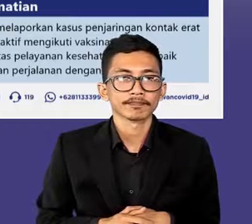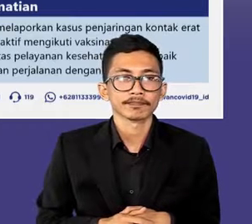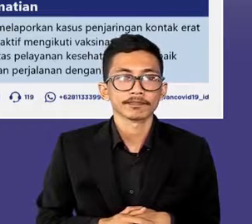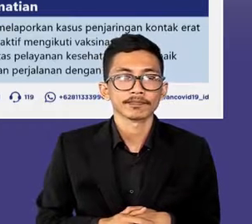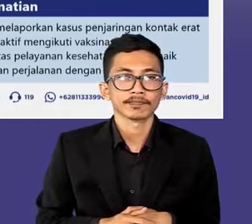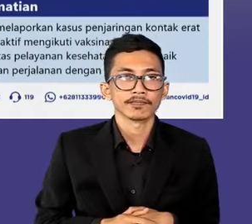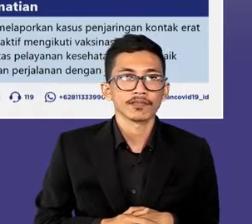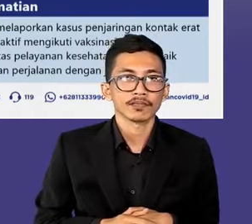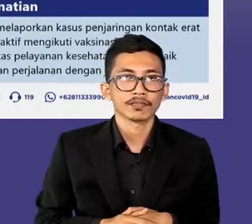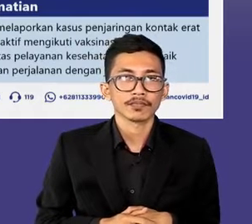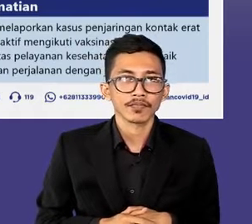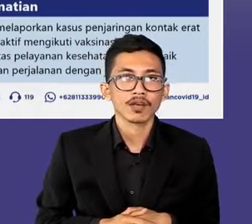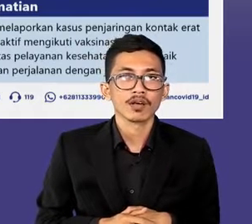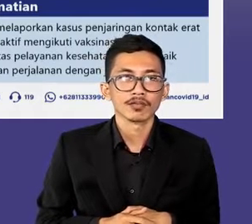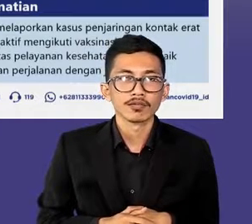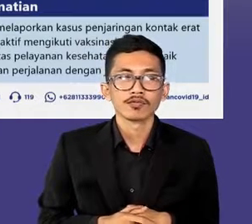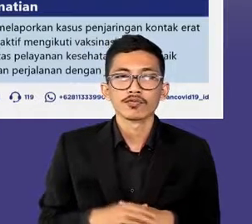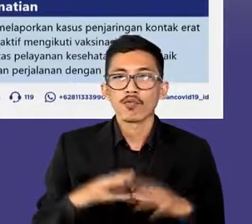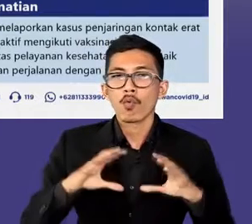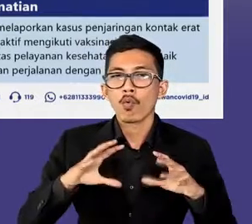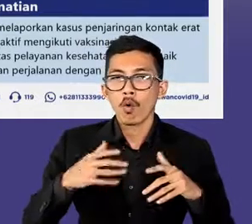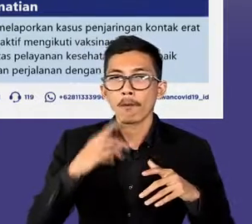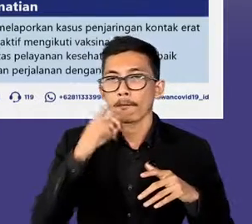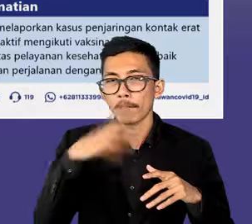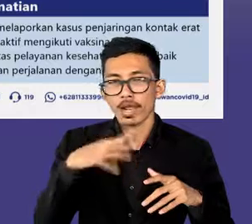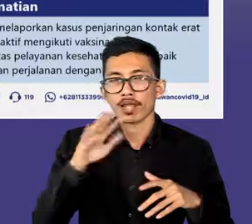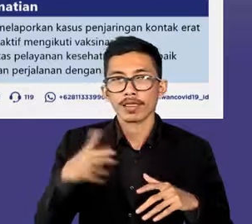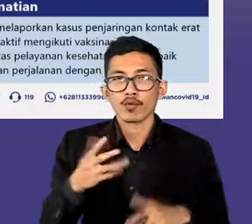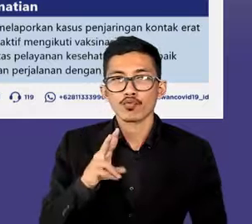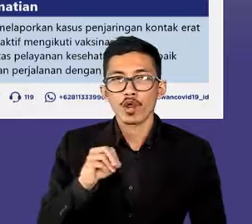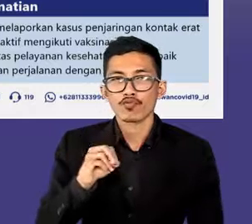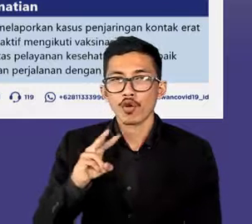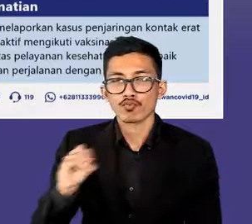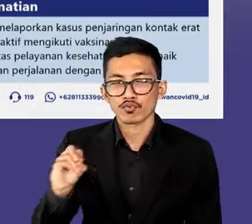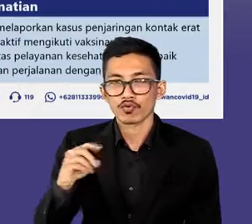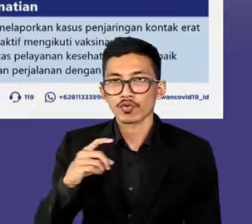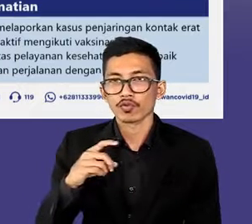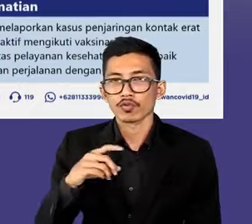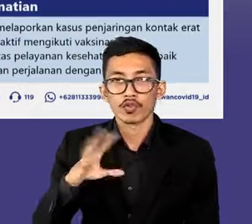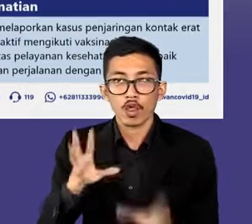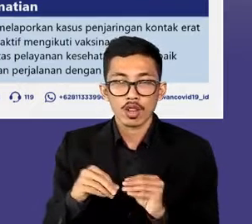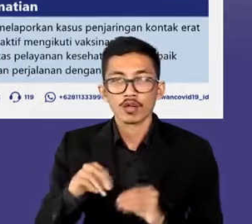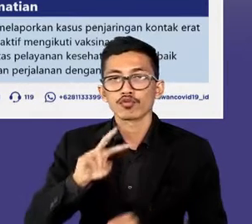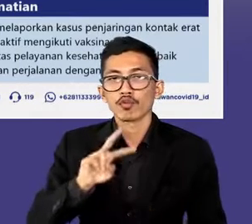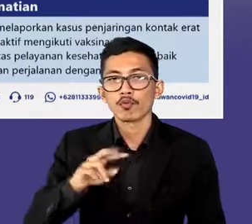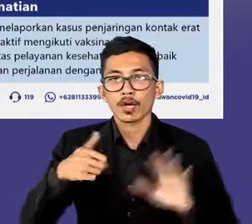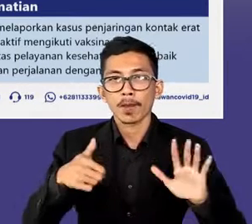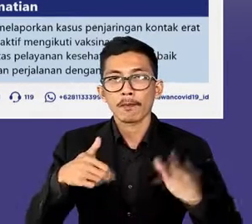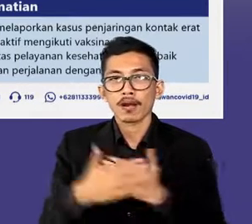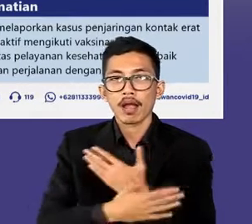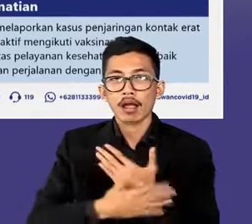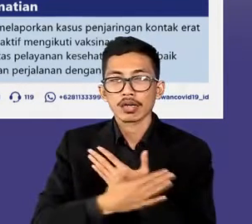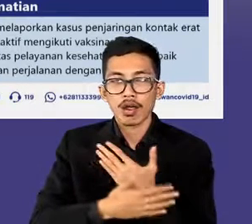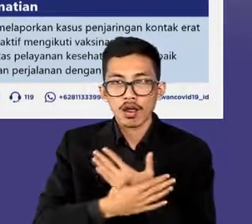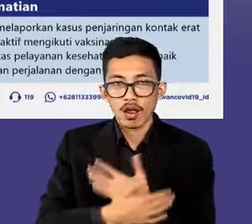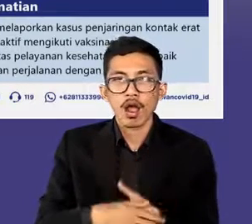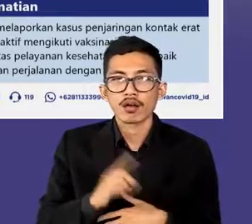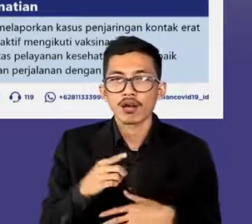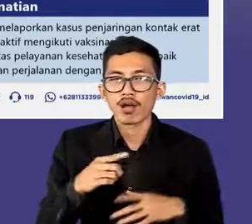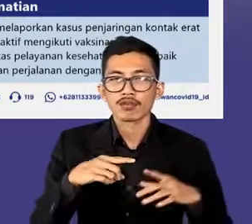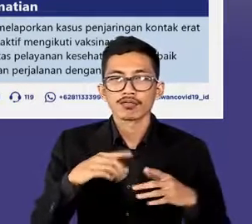dilakukan clear buat Bang tahun 2020 untuk 26 negara didapatkan hasil temuan bahwa